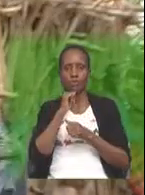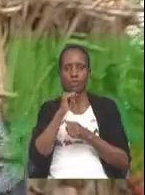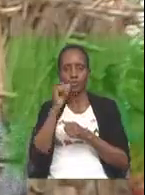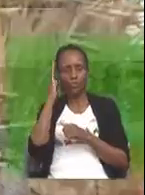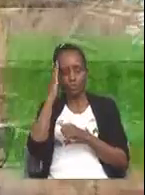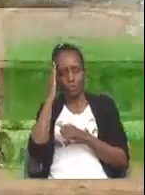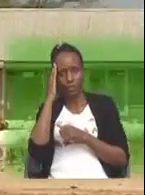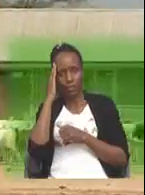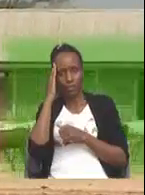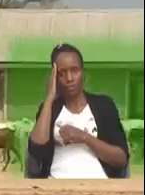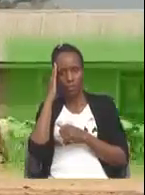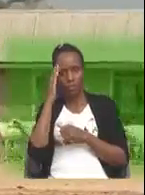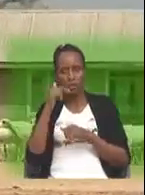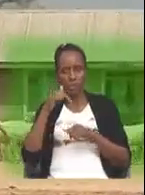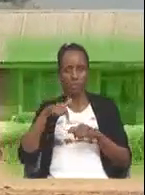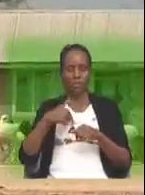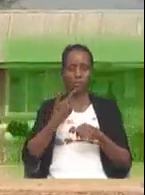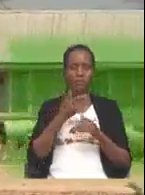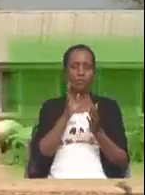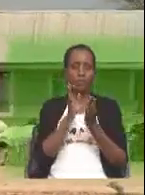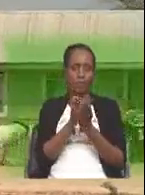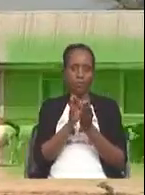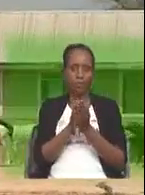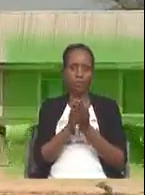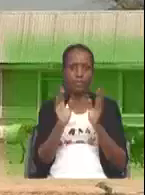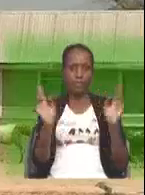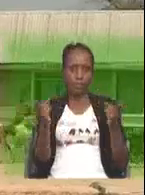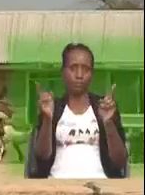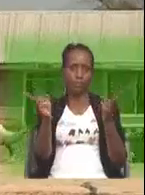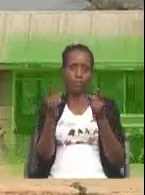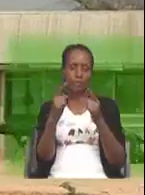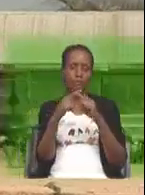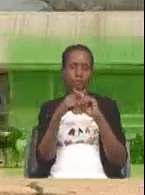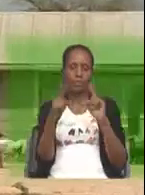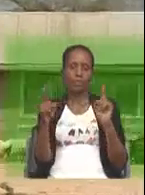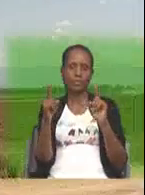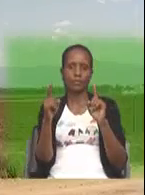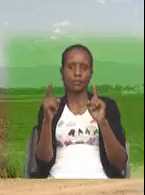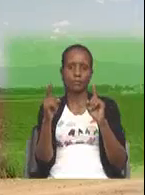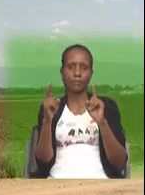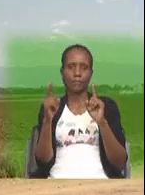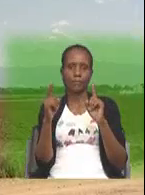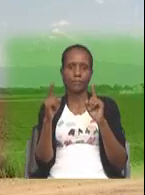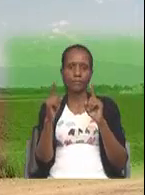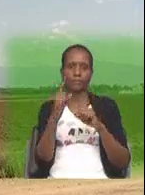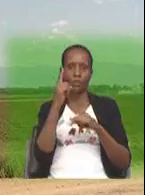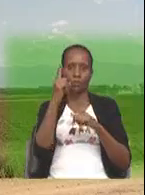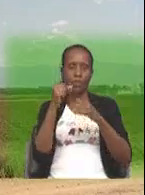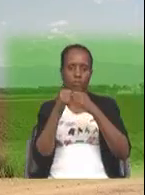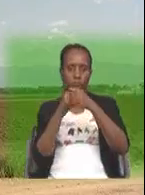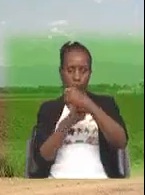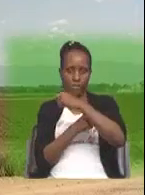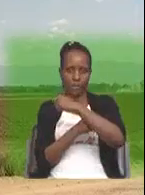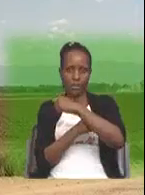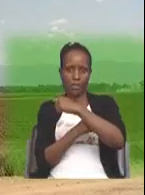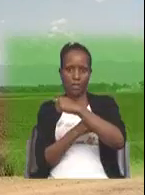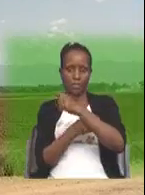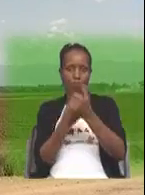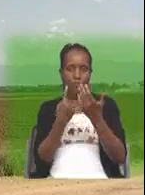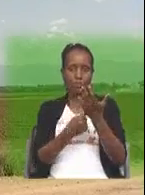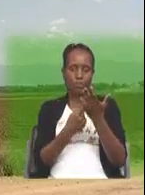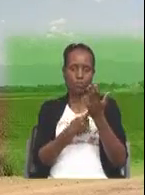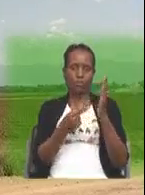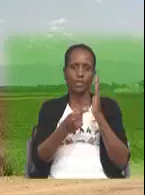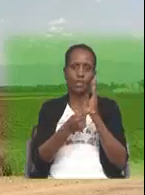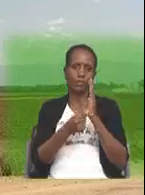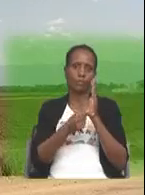sana. Tulikuwa wafugaji, lakini mdhamini mmoja akafika, mzungu mmoja